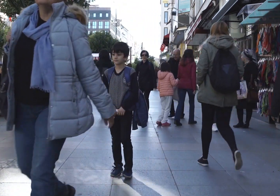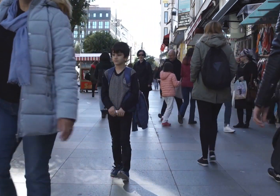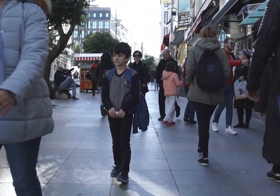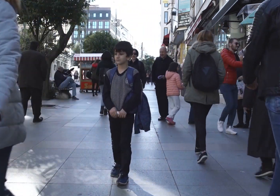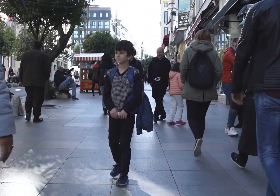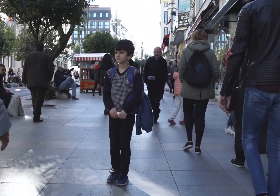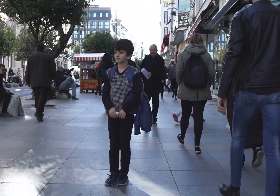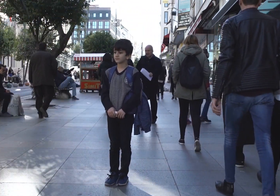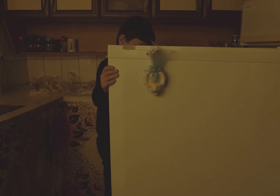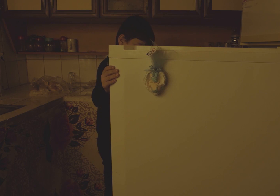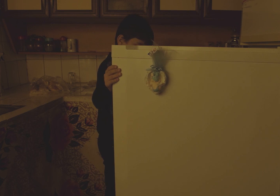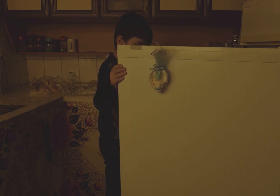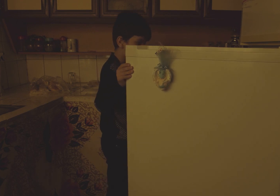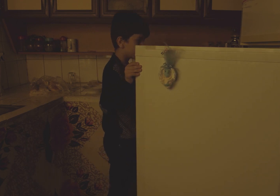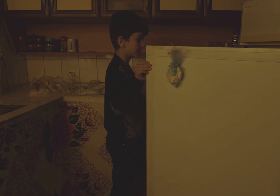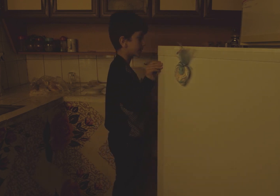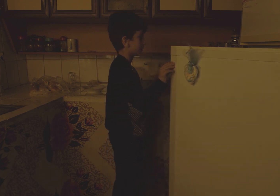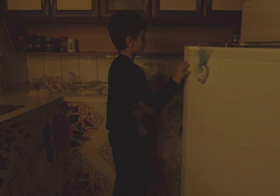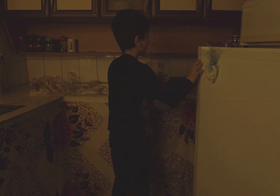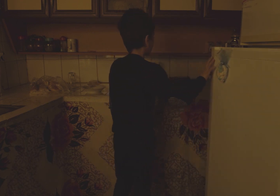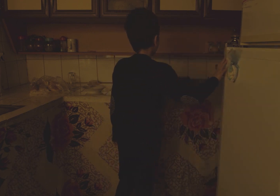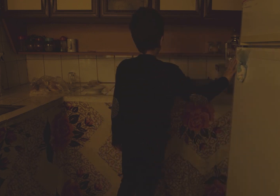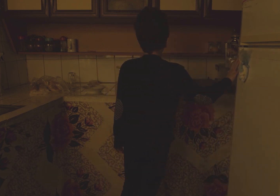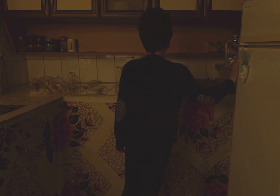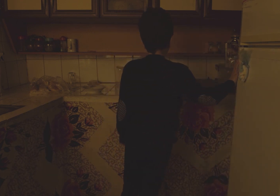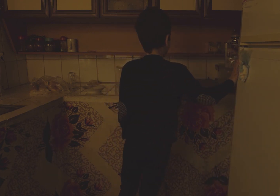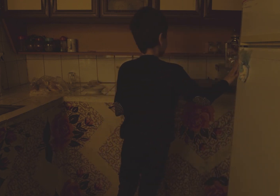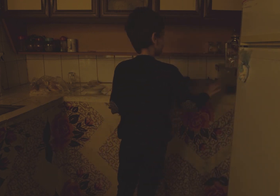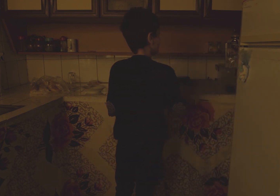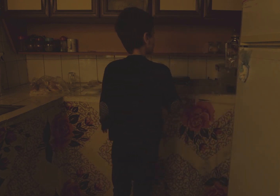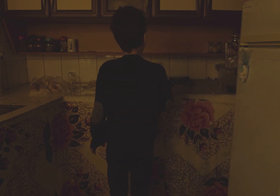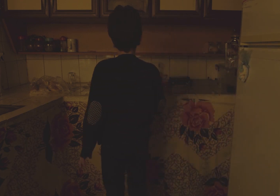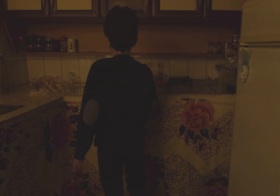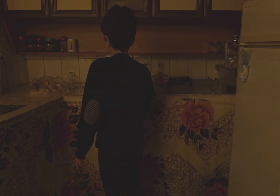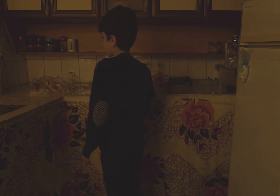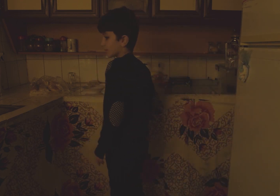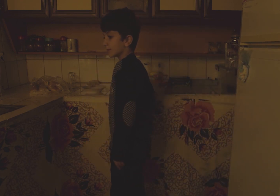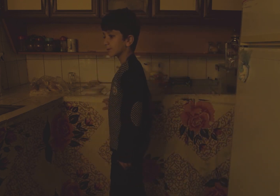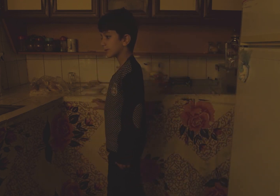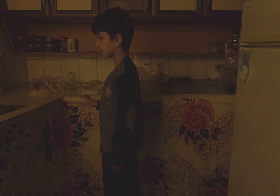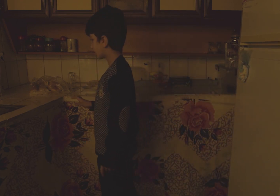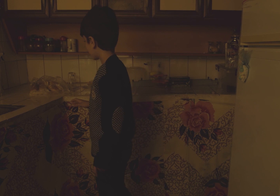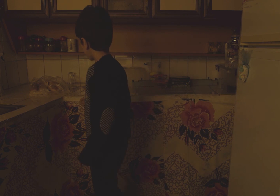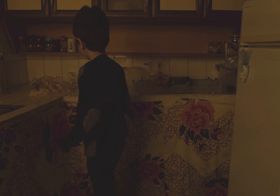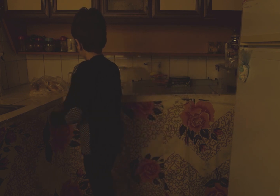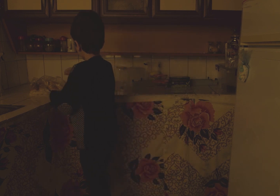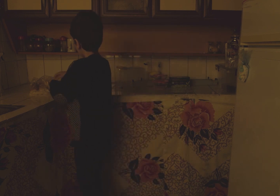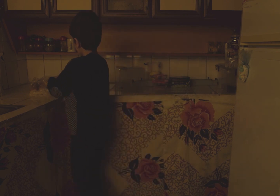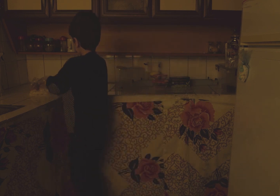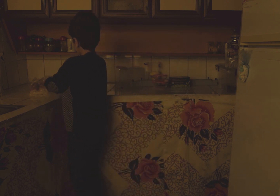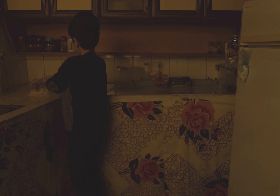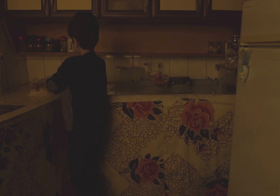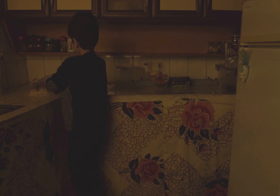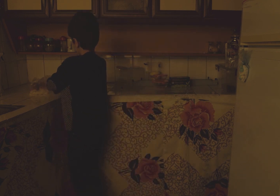Omuzlarını düşürüp mendili sımsıkı tuttu. Buzdolabını kapatıp mutfak tezgahına bakındı. Mutfak temiz ama oldukça bakımsız.